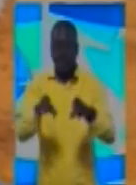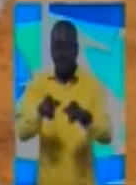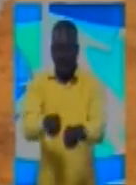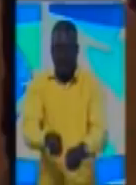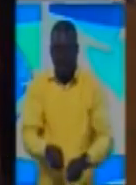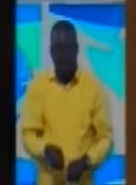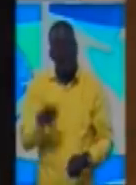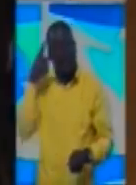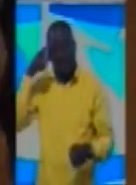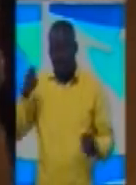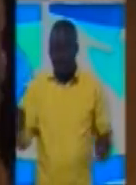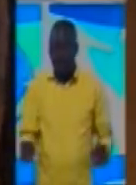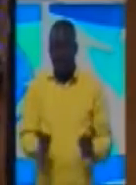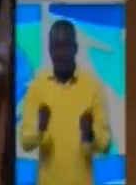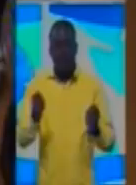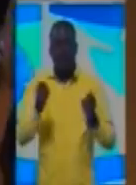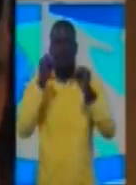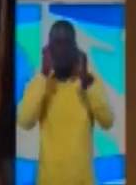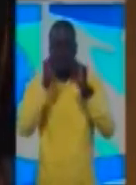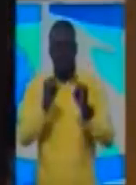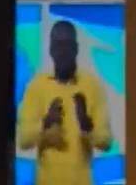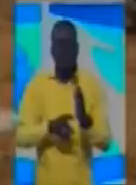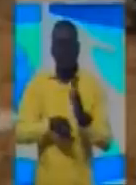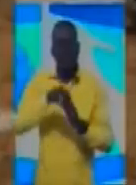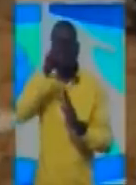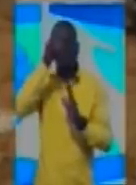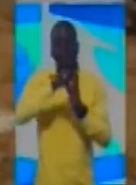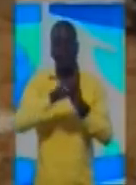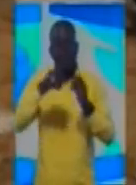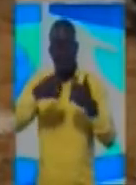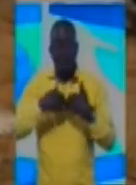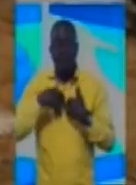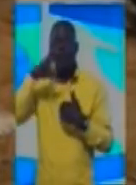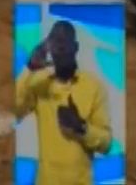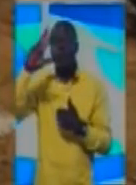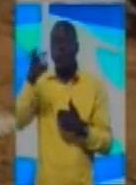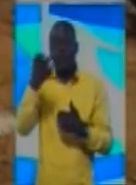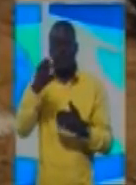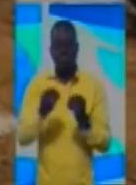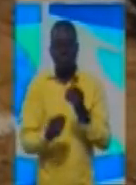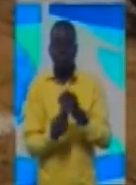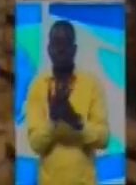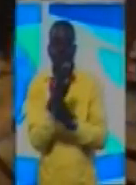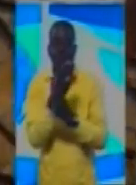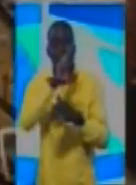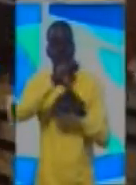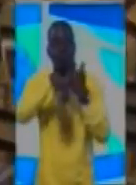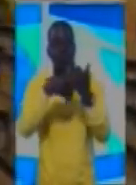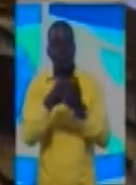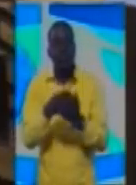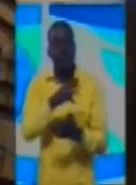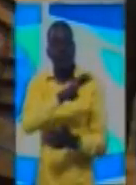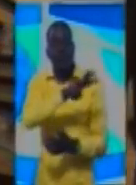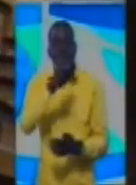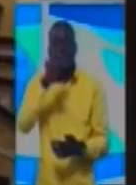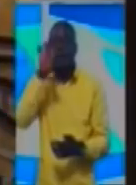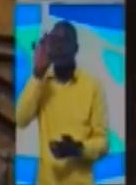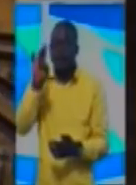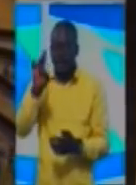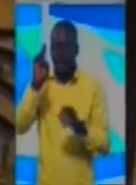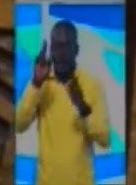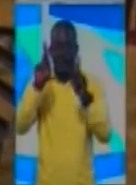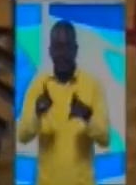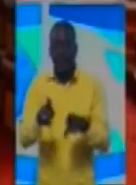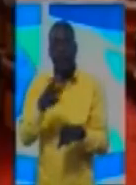et avicole. L'Institut du développement rural compte ainsi sa troisième promotion avec un total de 407 agents, dont 62